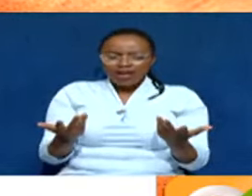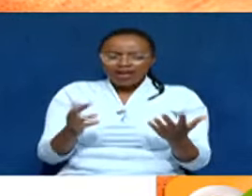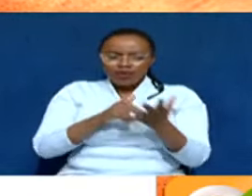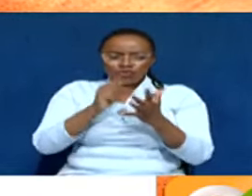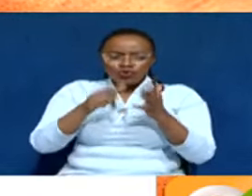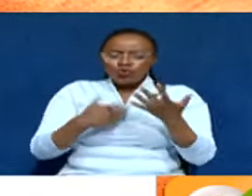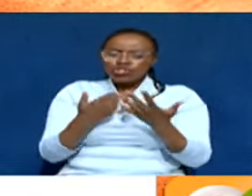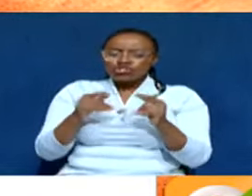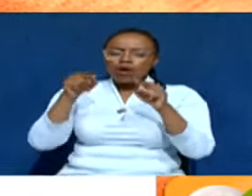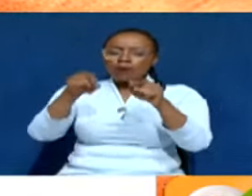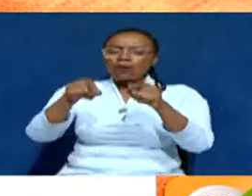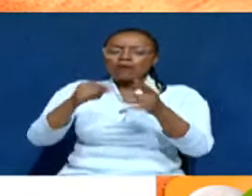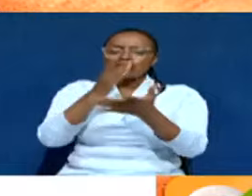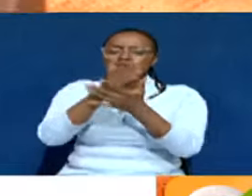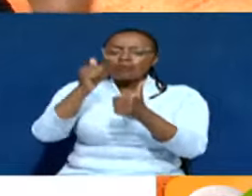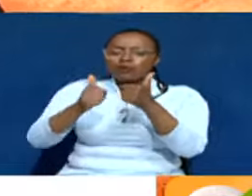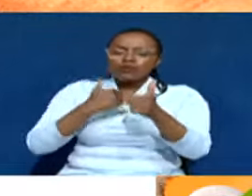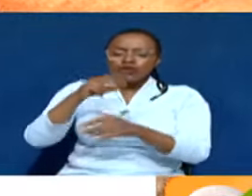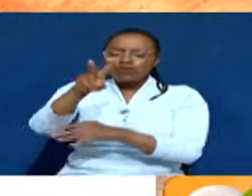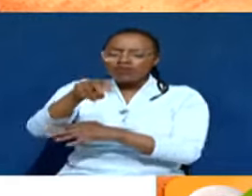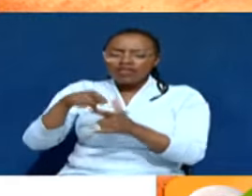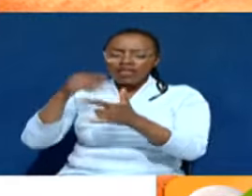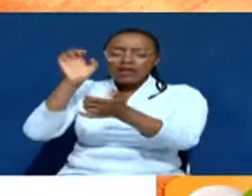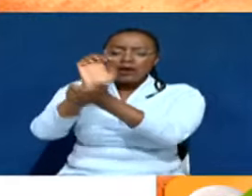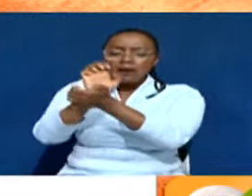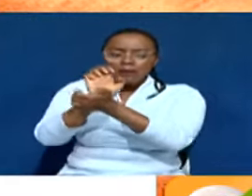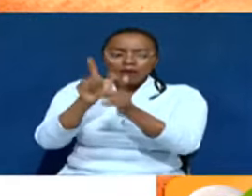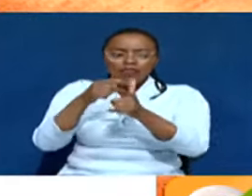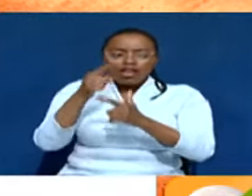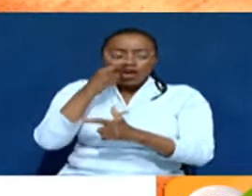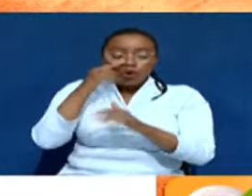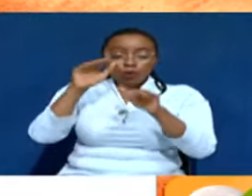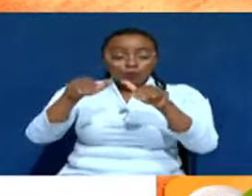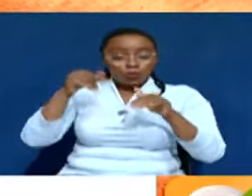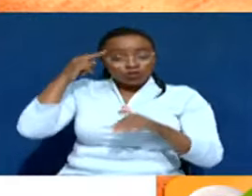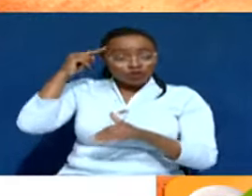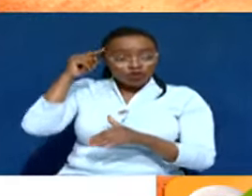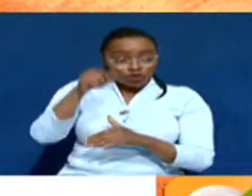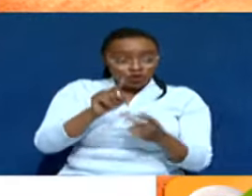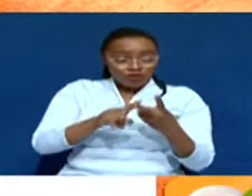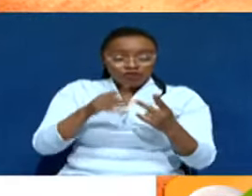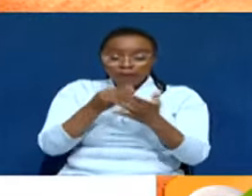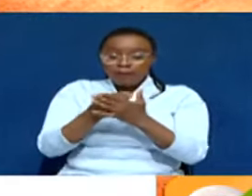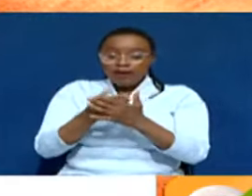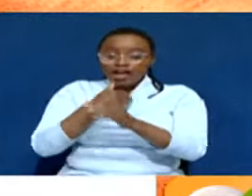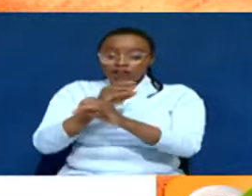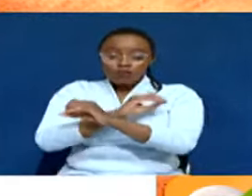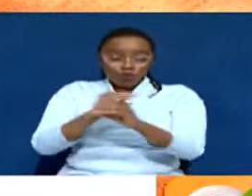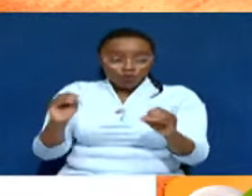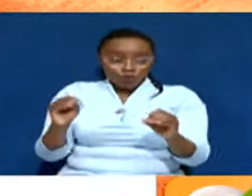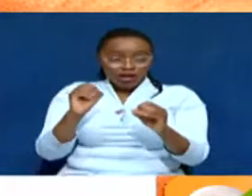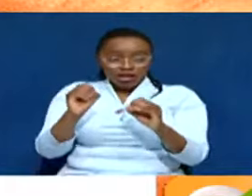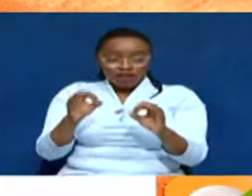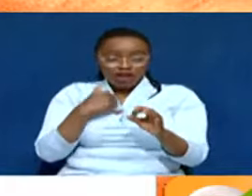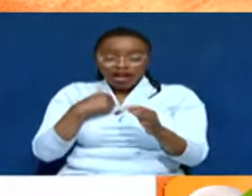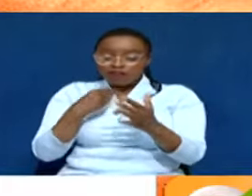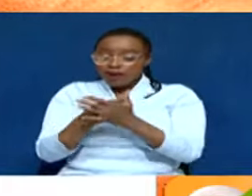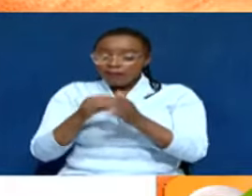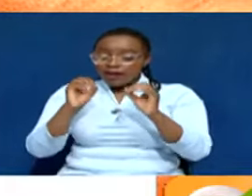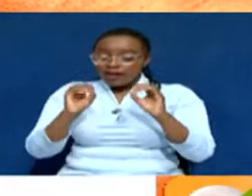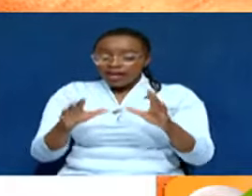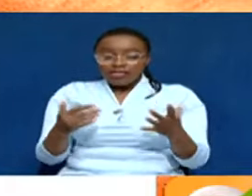So unaekelewa kitu yenye hujachukua. Unapata umeshikwa, nyumbani wanakungoja, hawana pesa, like me, hauna